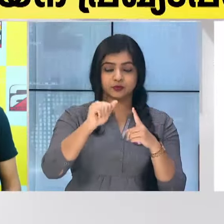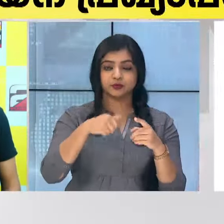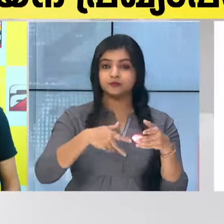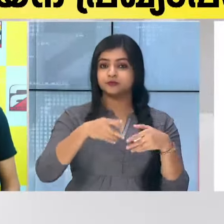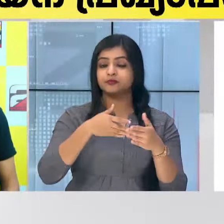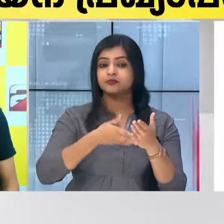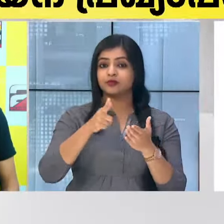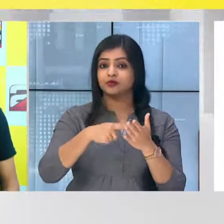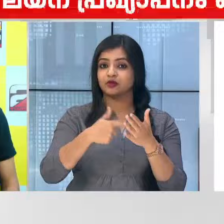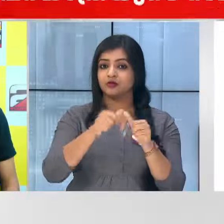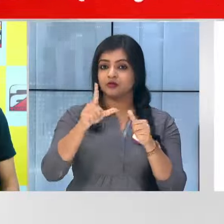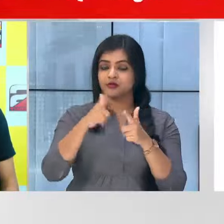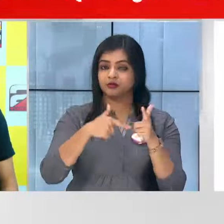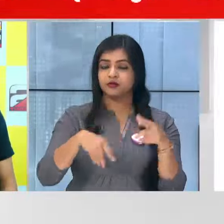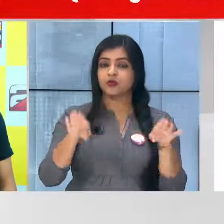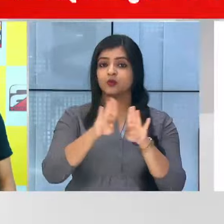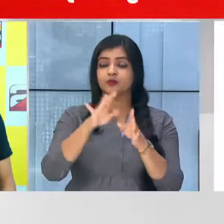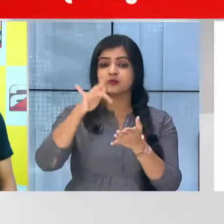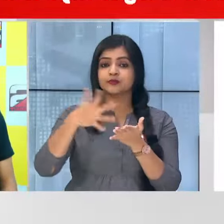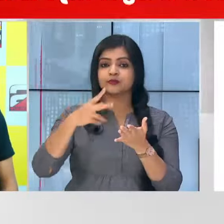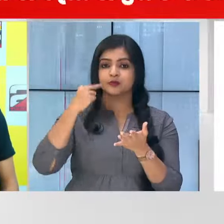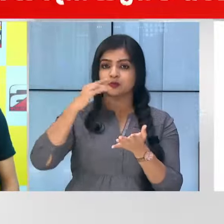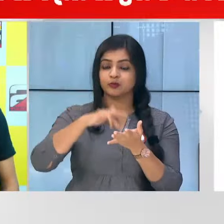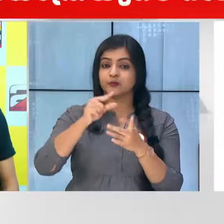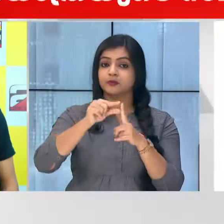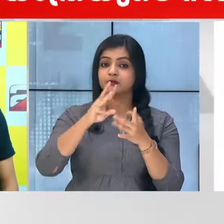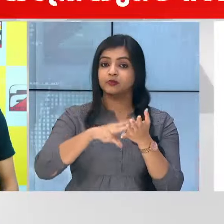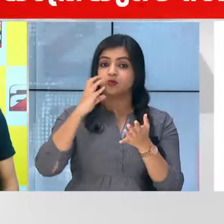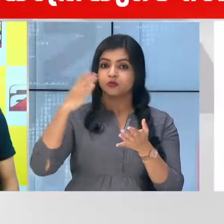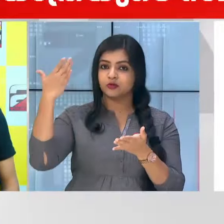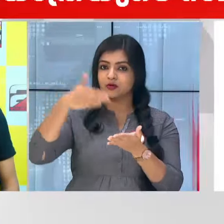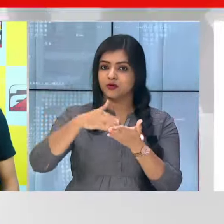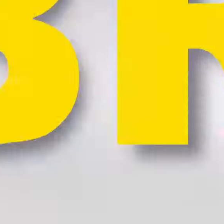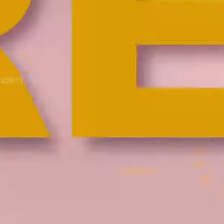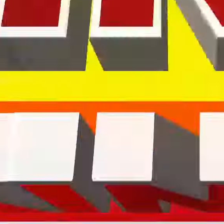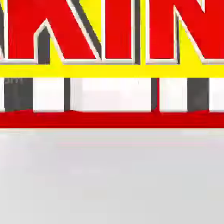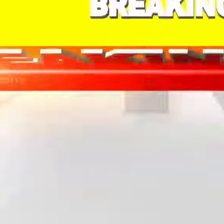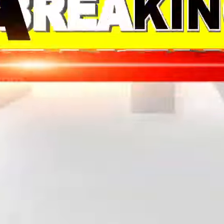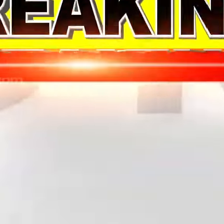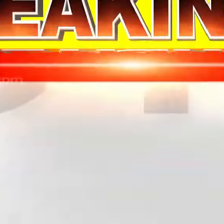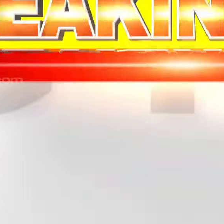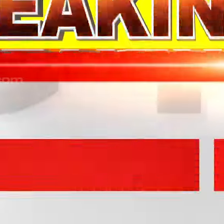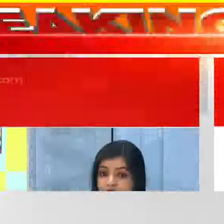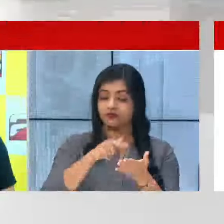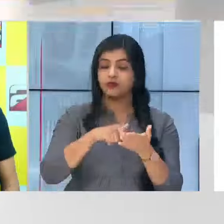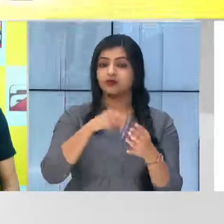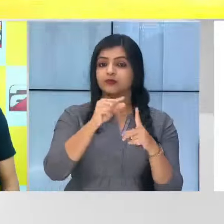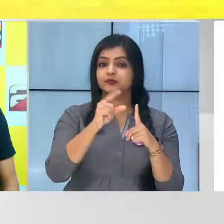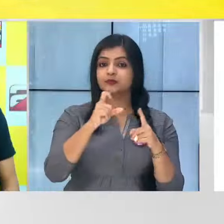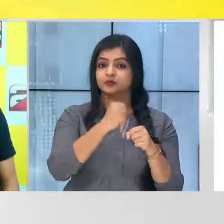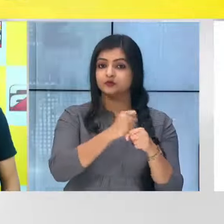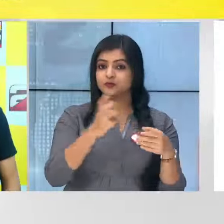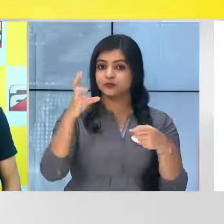നടക്കുന്നത് അവിടെ പ്രധാനമന്ത്രി പങ്കെടുക്കുന്നുണ്ട് ആ ചടങ്ങിൽ വച്ച് ഈ ലയനം പ്രധാനമന്ത്രി ഔദ്യോഗികമായി പ്രഖ്യാപിക്കും എന്നാണ്